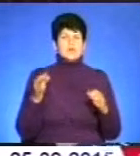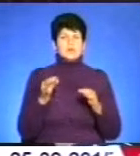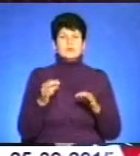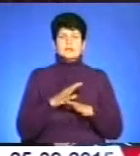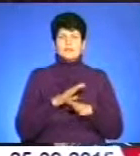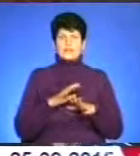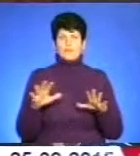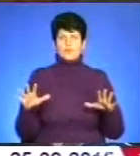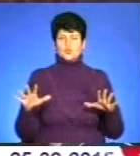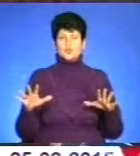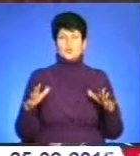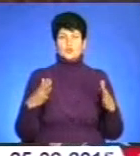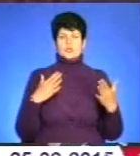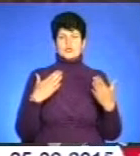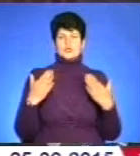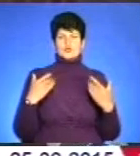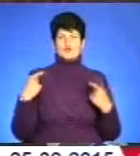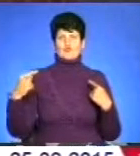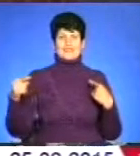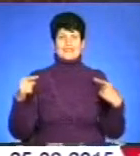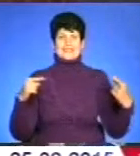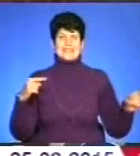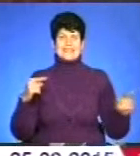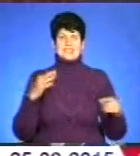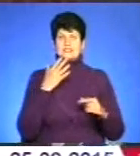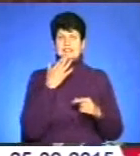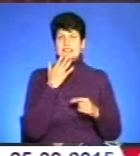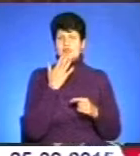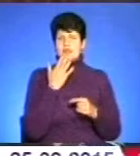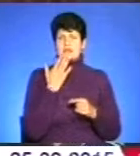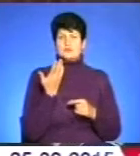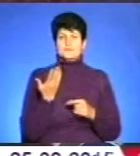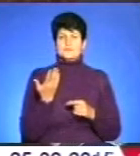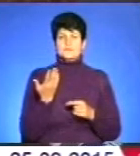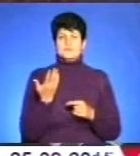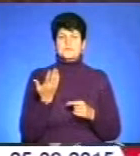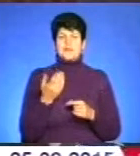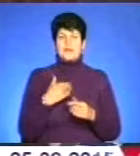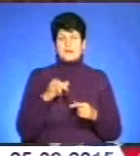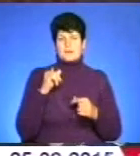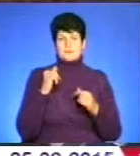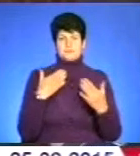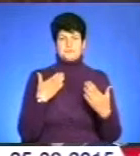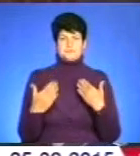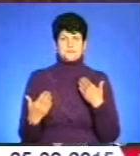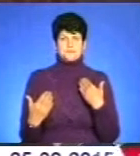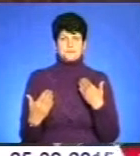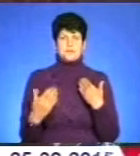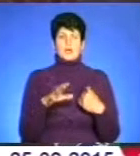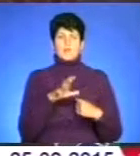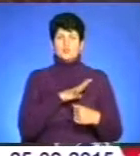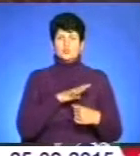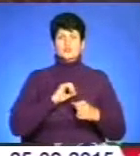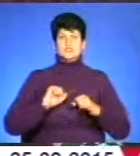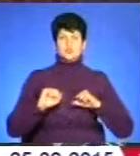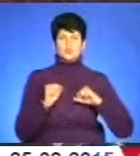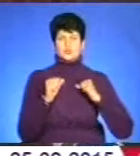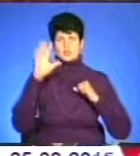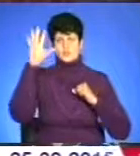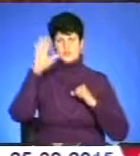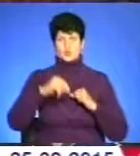було стосовно інших етнічних груп чи національностей негативу. В нього були друзі всюди,